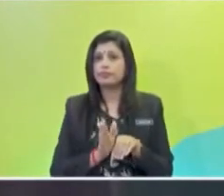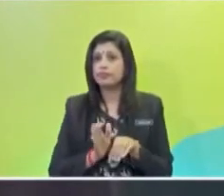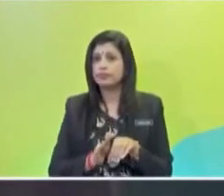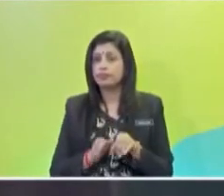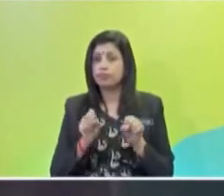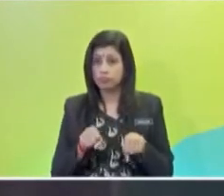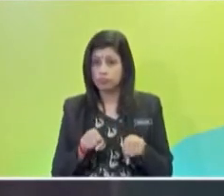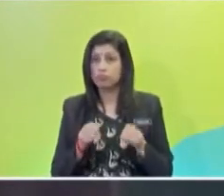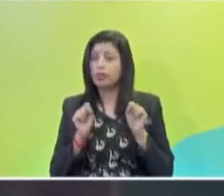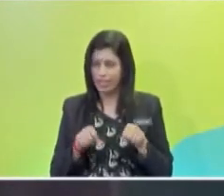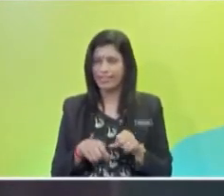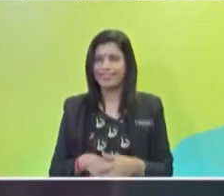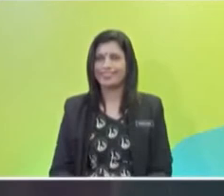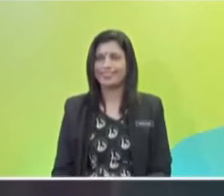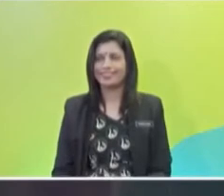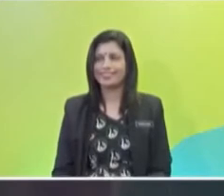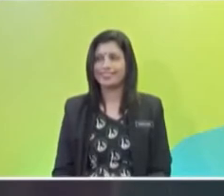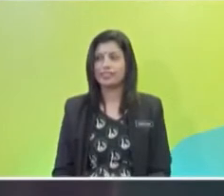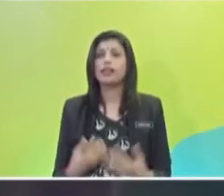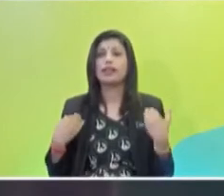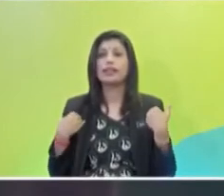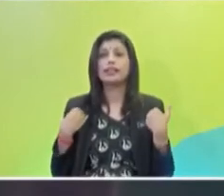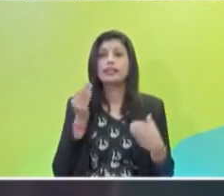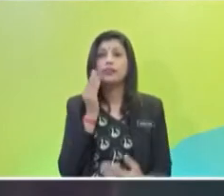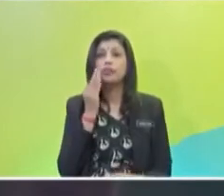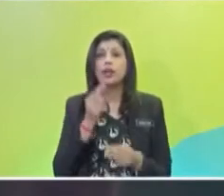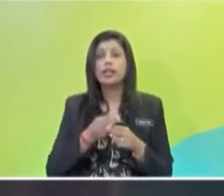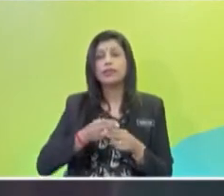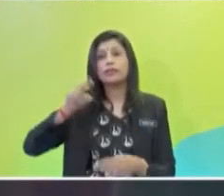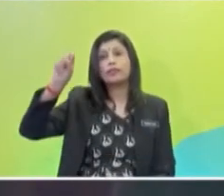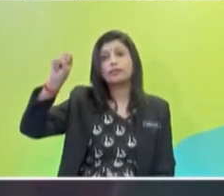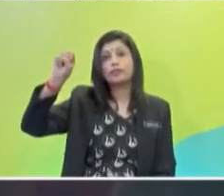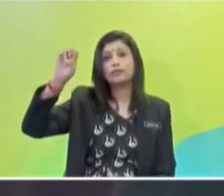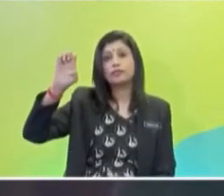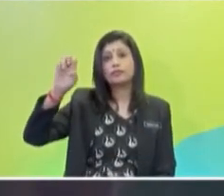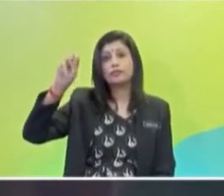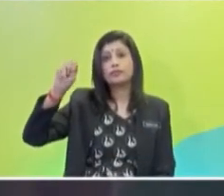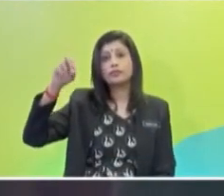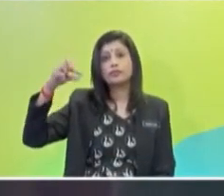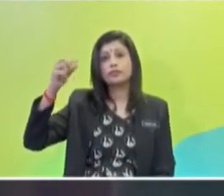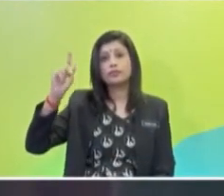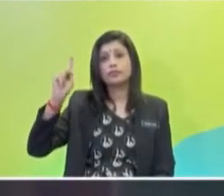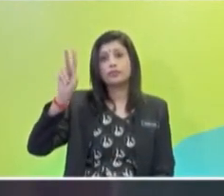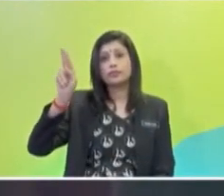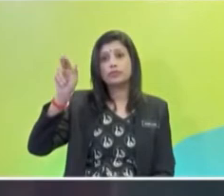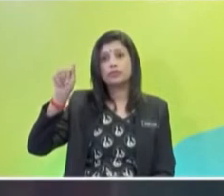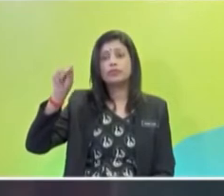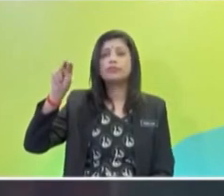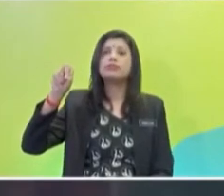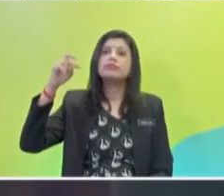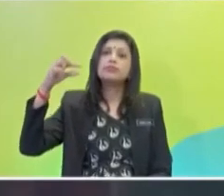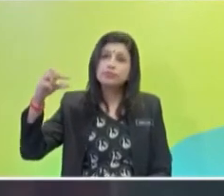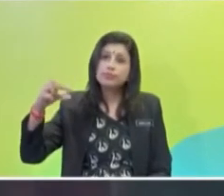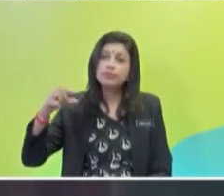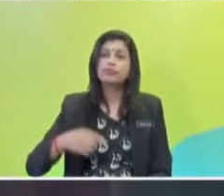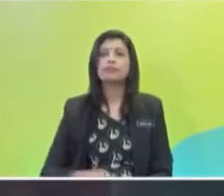pernah nampak mak saya letak sengkuang, cikgu. Sengkuang, boleh. Sengkuang, timun, selain daripada tu kalau ada